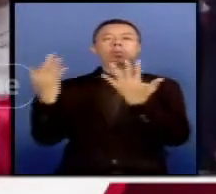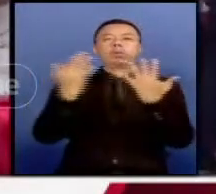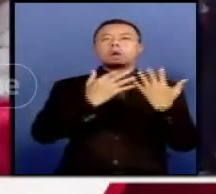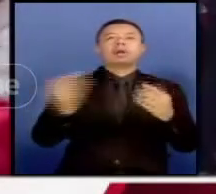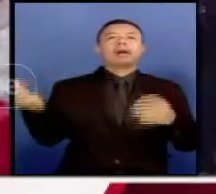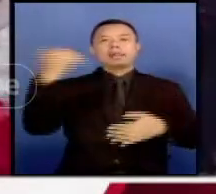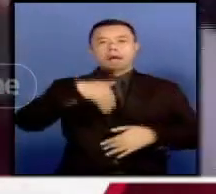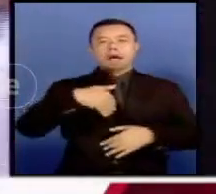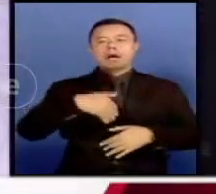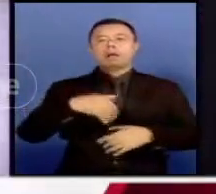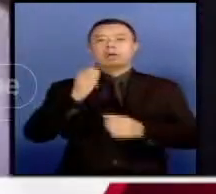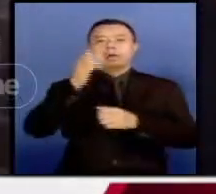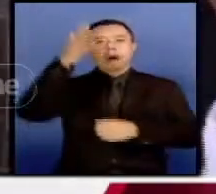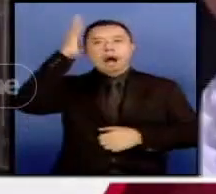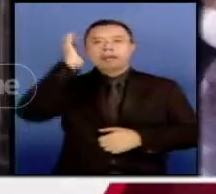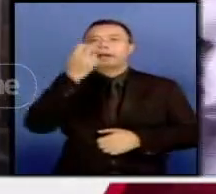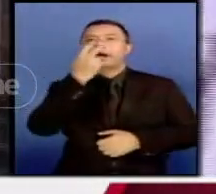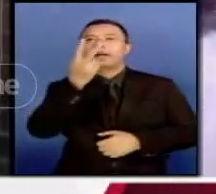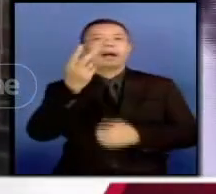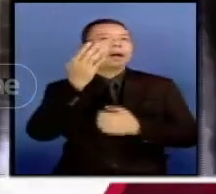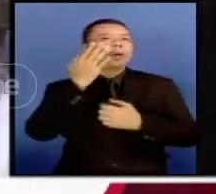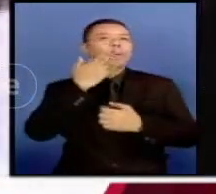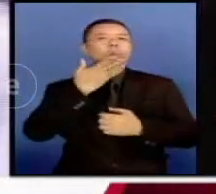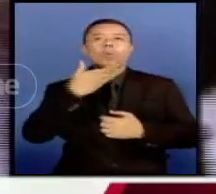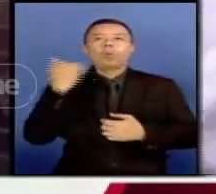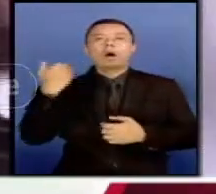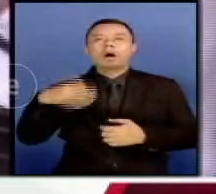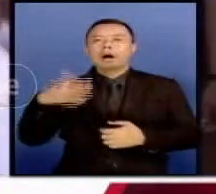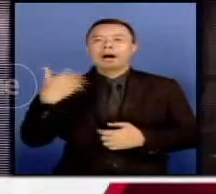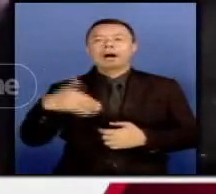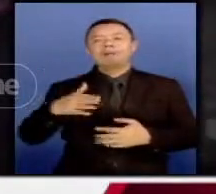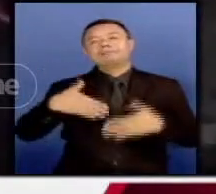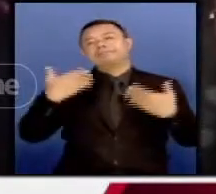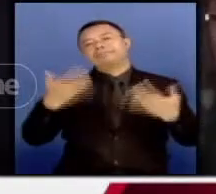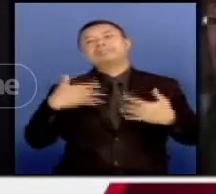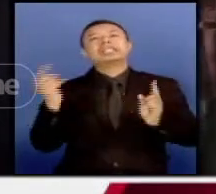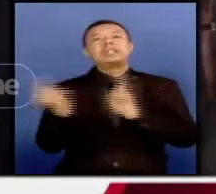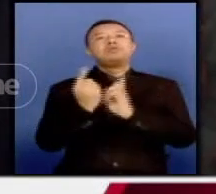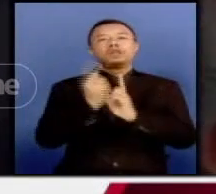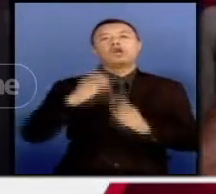Ganjar Pranowo mengaku terharu atas kehadiran warga yang bersilaturahmi dengan keluarganya.